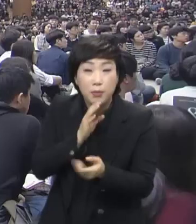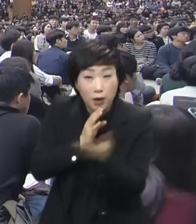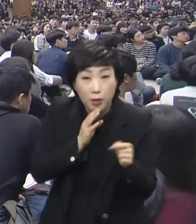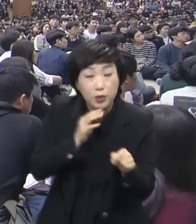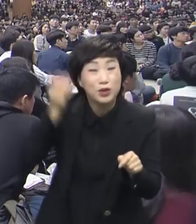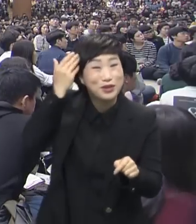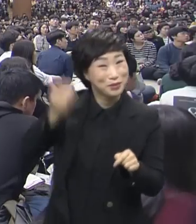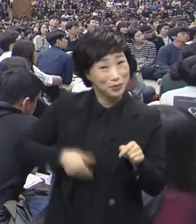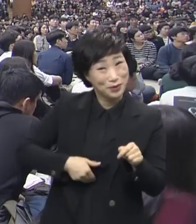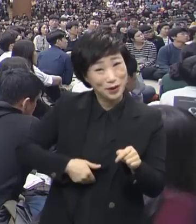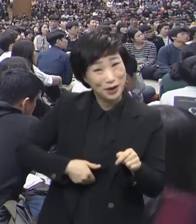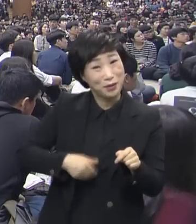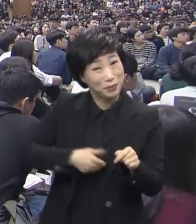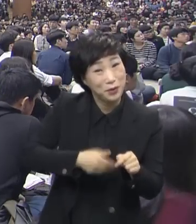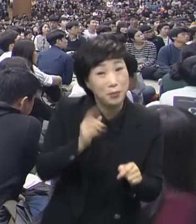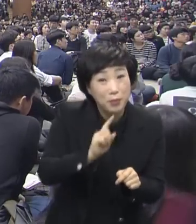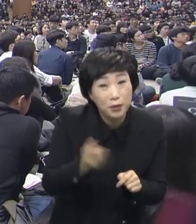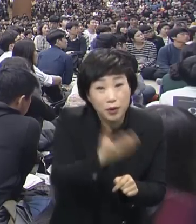없어야 돼요?